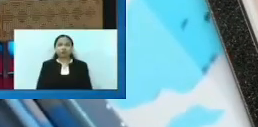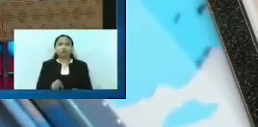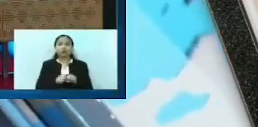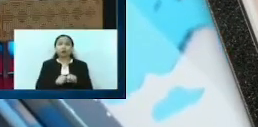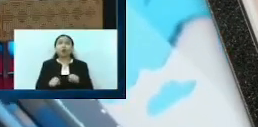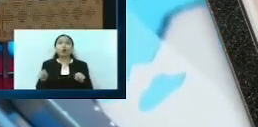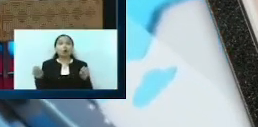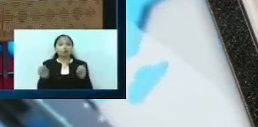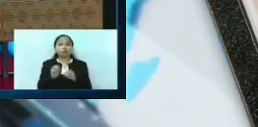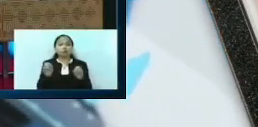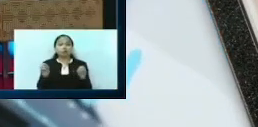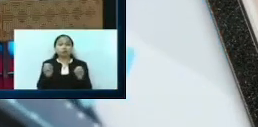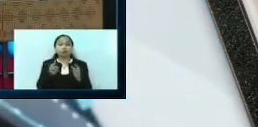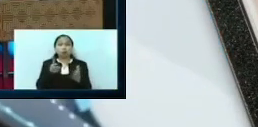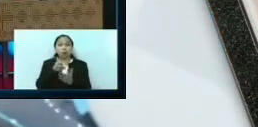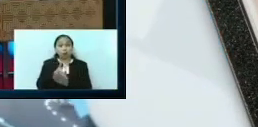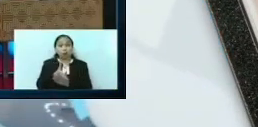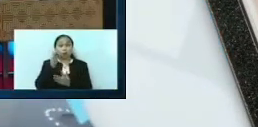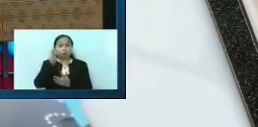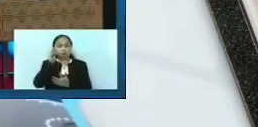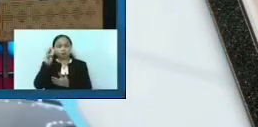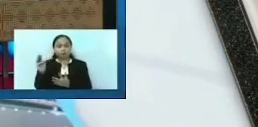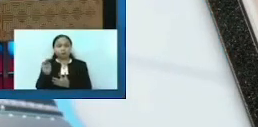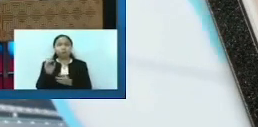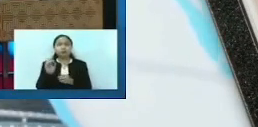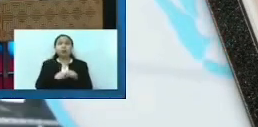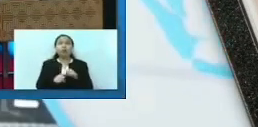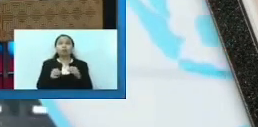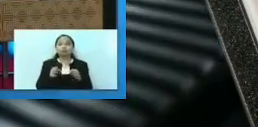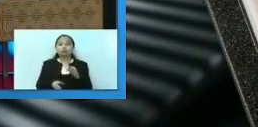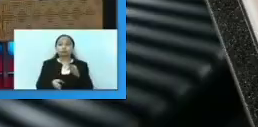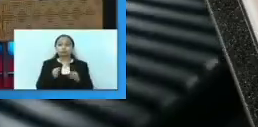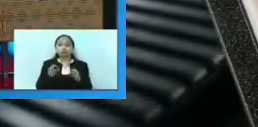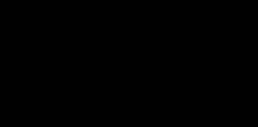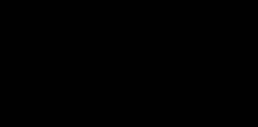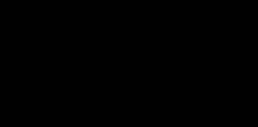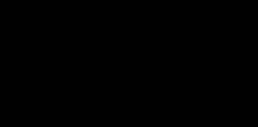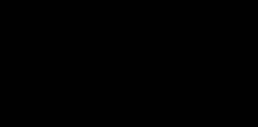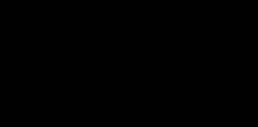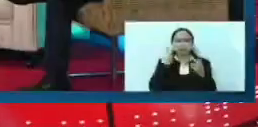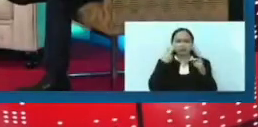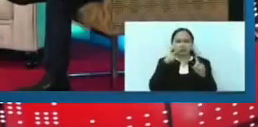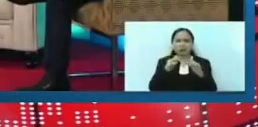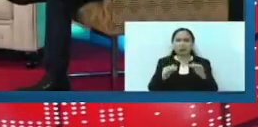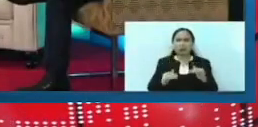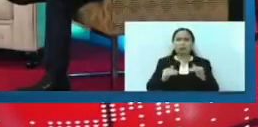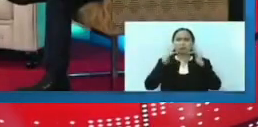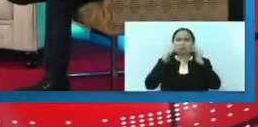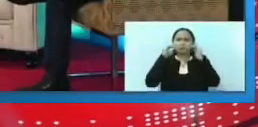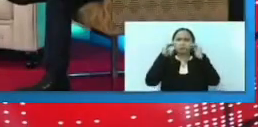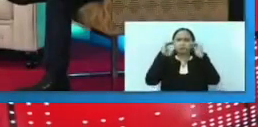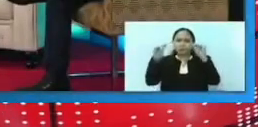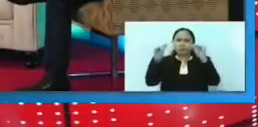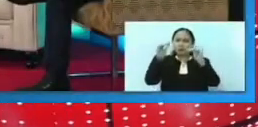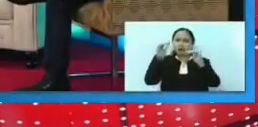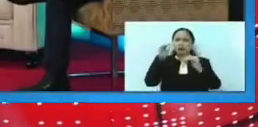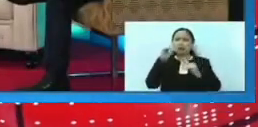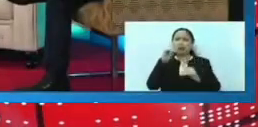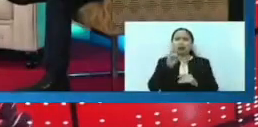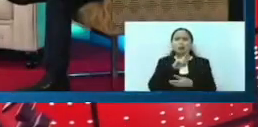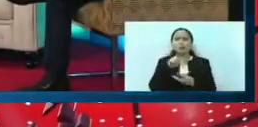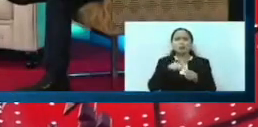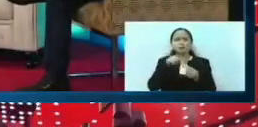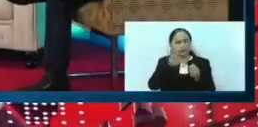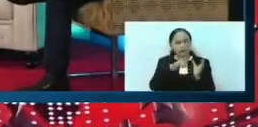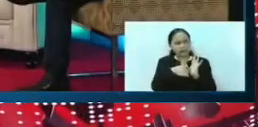Diyos. So, if there's no through Him, you will never be more than conquerors. Napakita sa inyo dito ng Diyos that